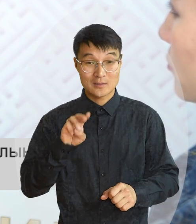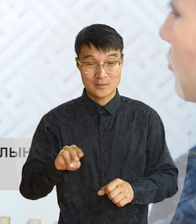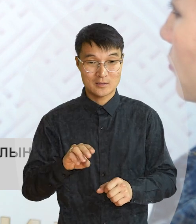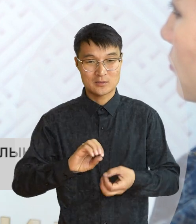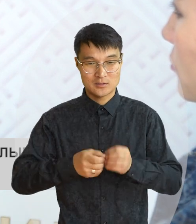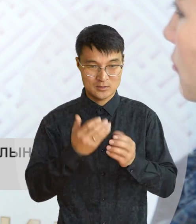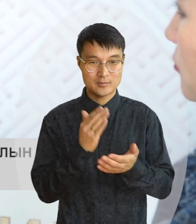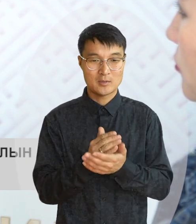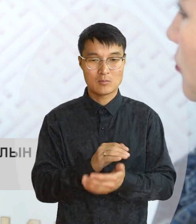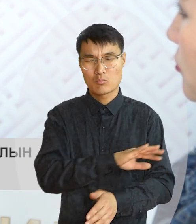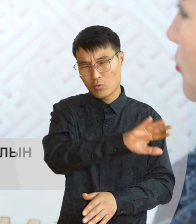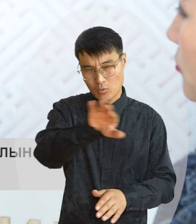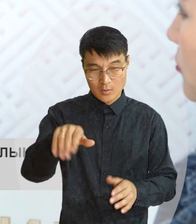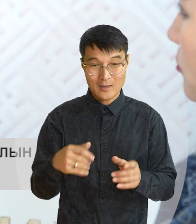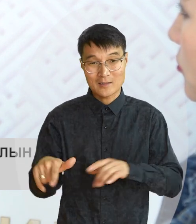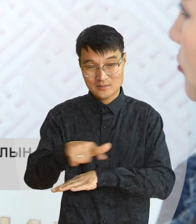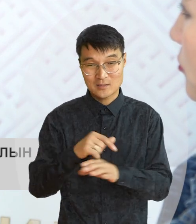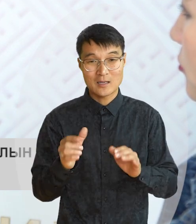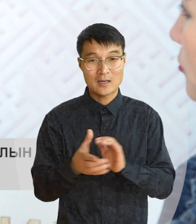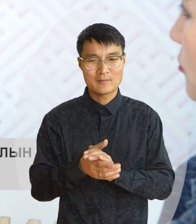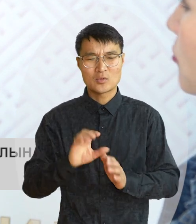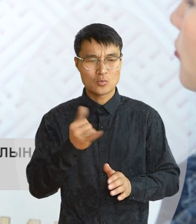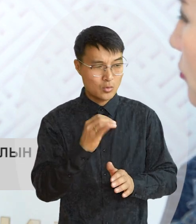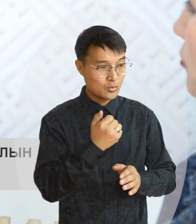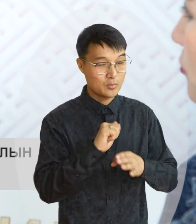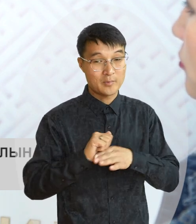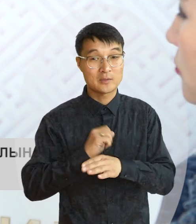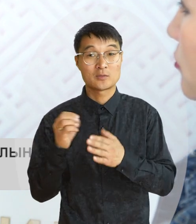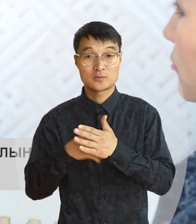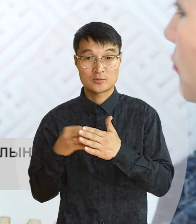салбарууд хамтарч ажиллах юм бол яг салбар болгон дээр юу нь бэлэн байх юм. Бэлэн